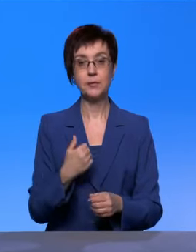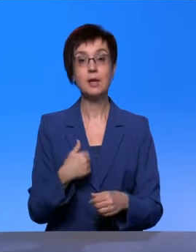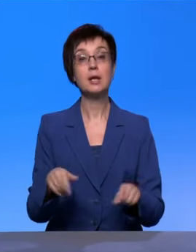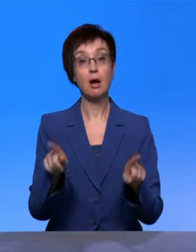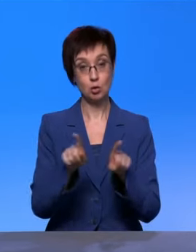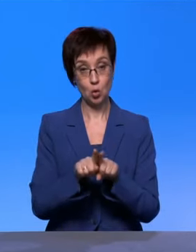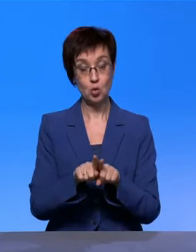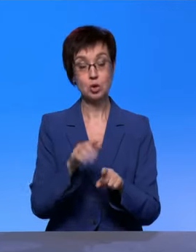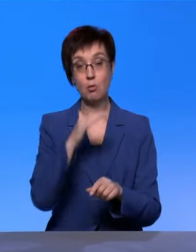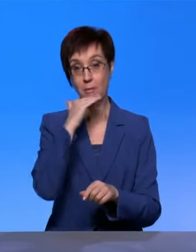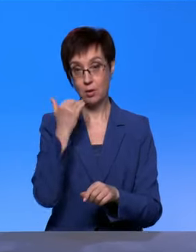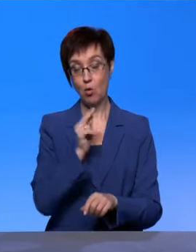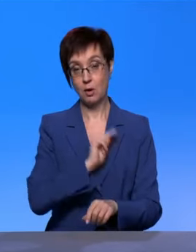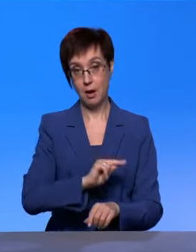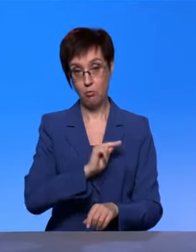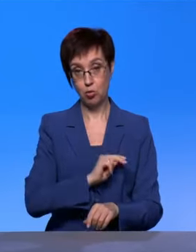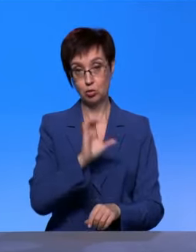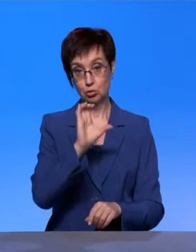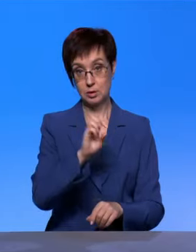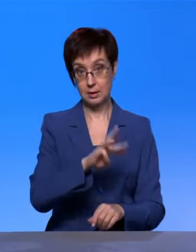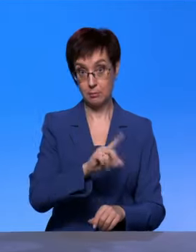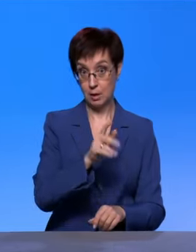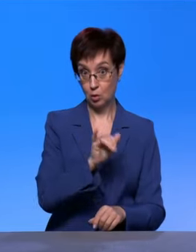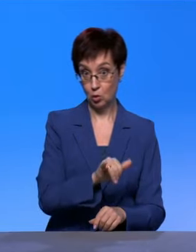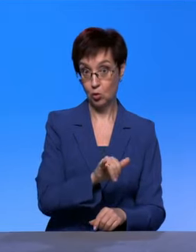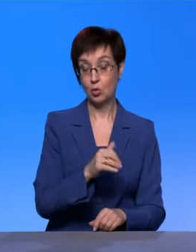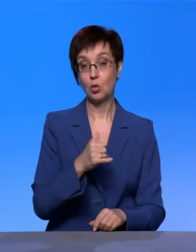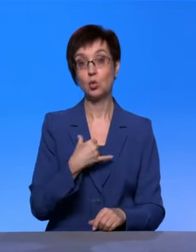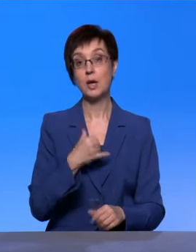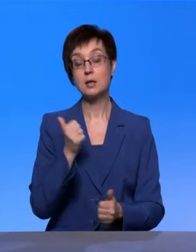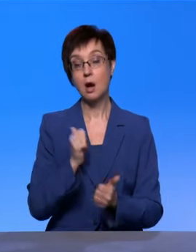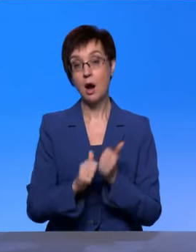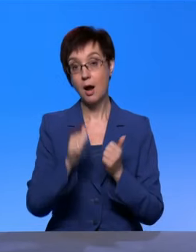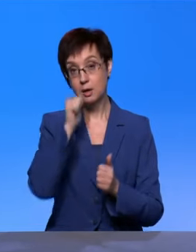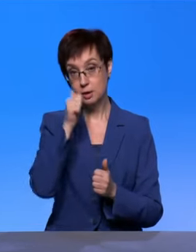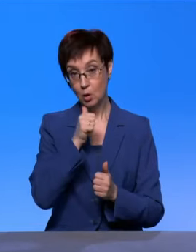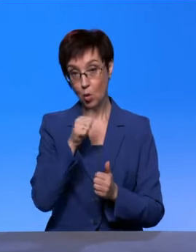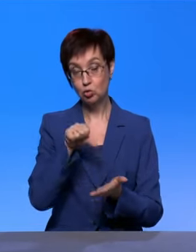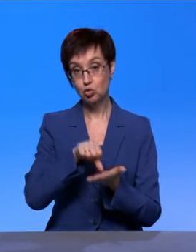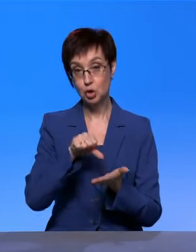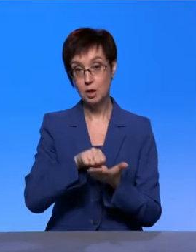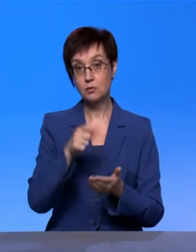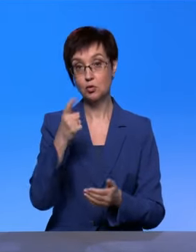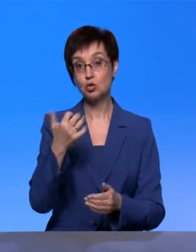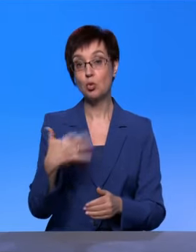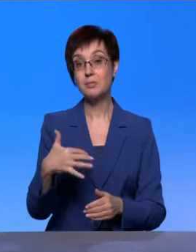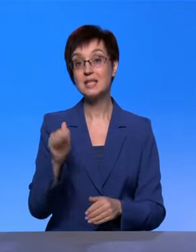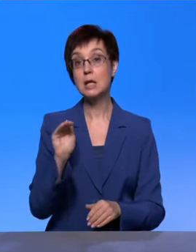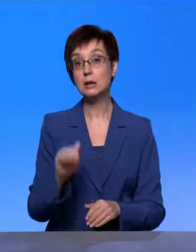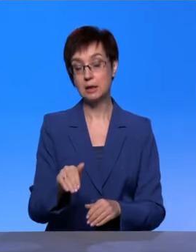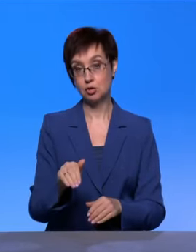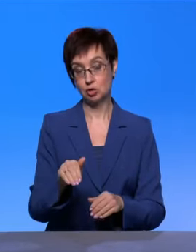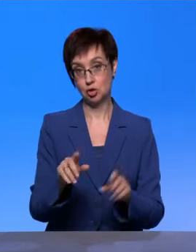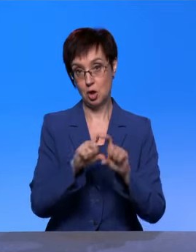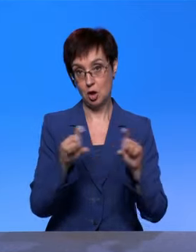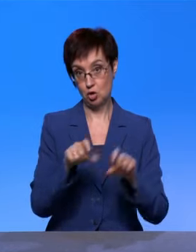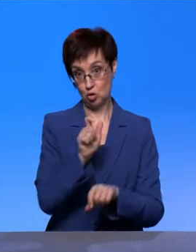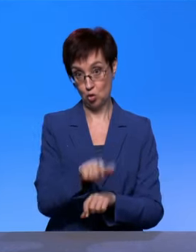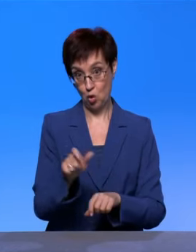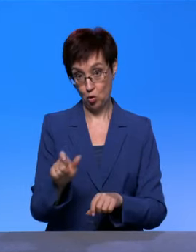работаю, поскольку у нас 150 тысяч каждый день участвует, каждый год участвует школьников. И поэтому здесь я как бы не только как ученый говорю, да, а у